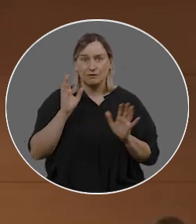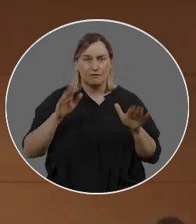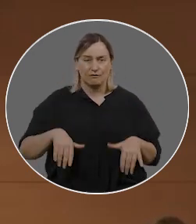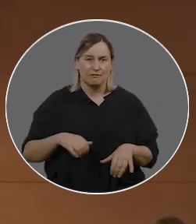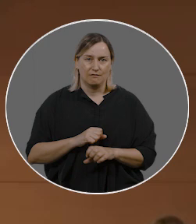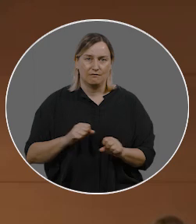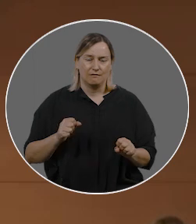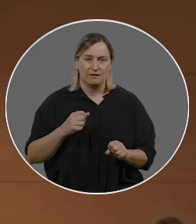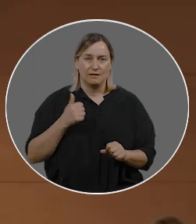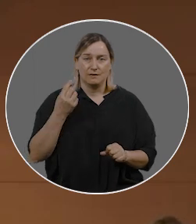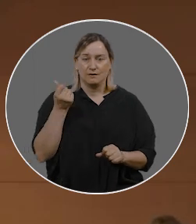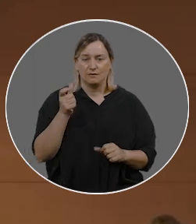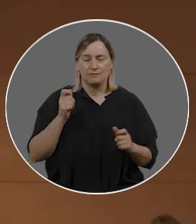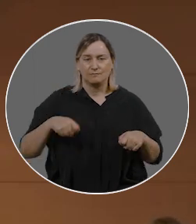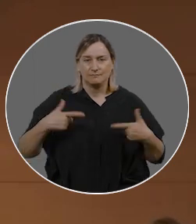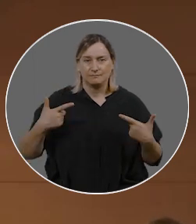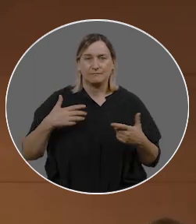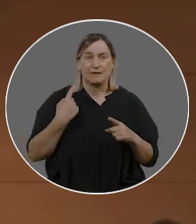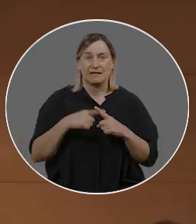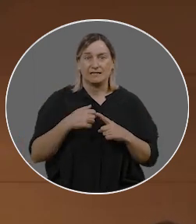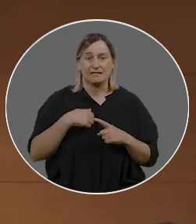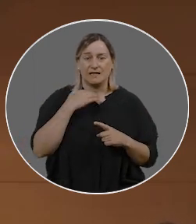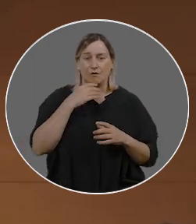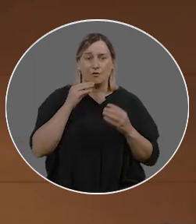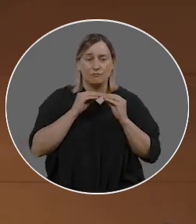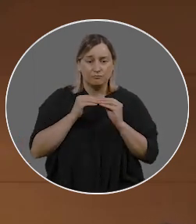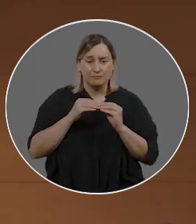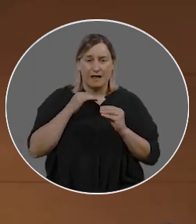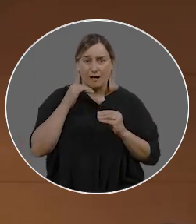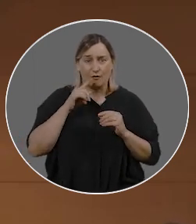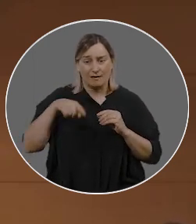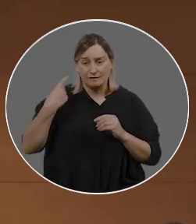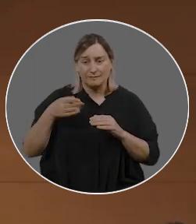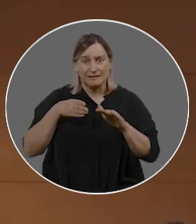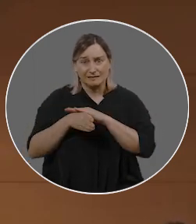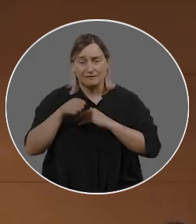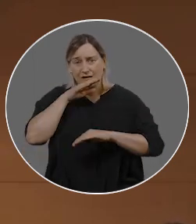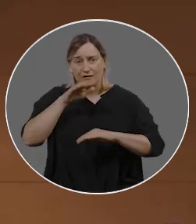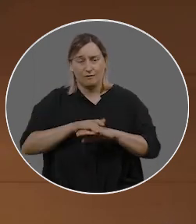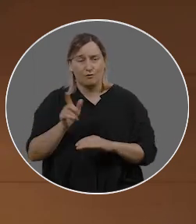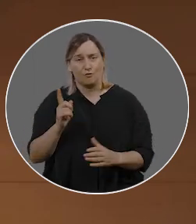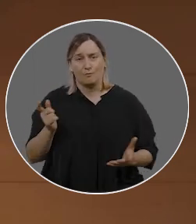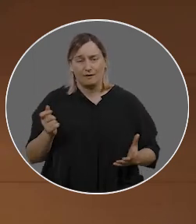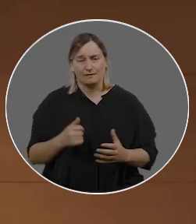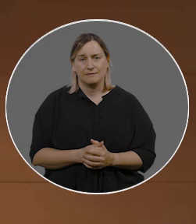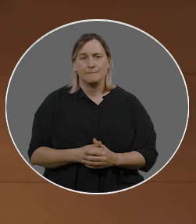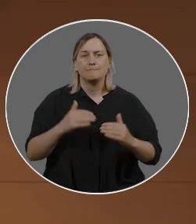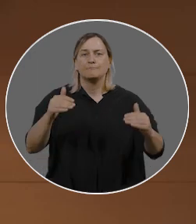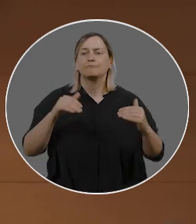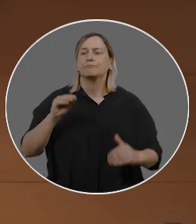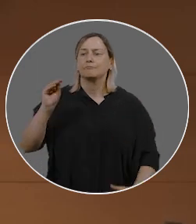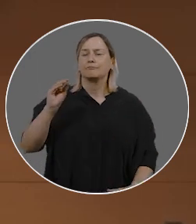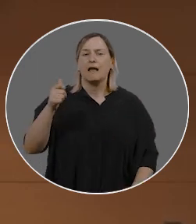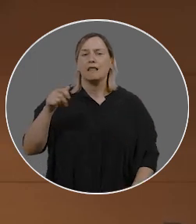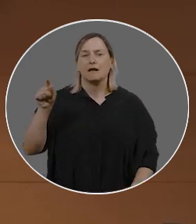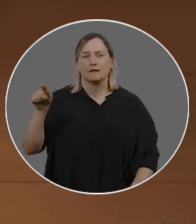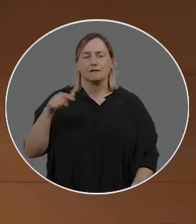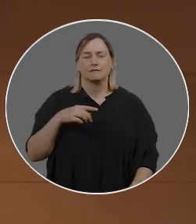és molt més elevat perquè has d'arreglar alguna cosa que no compleix tots els temes d'accessibilitat. Anna, el teu